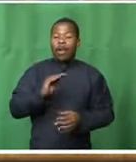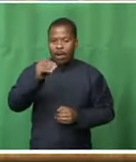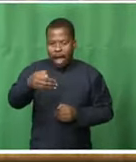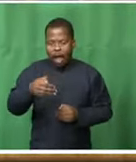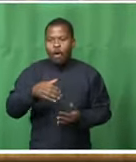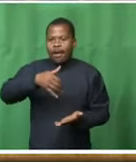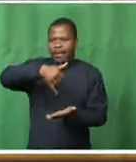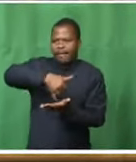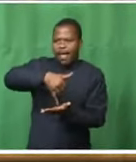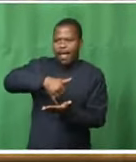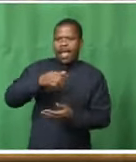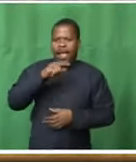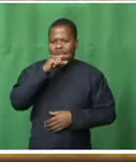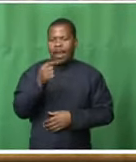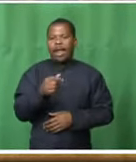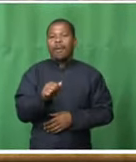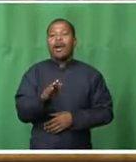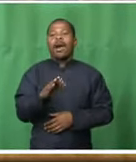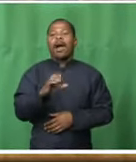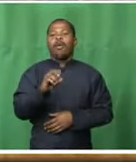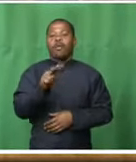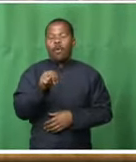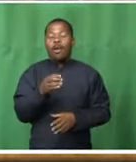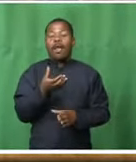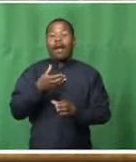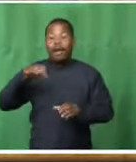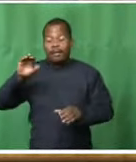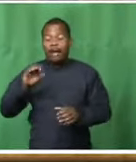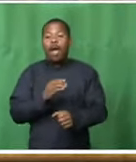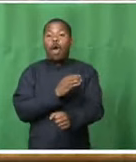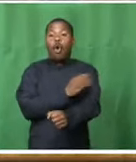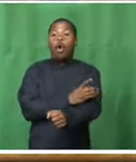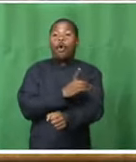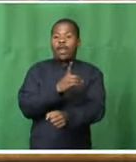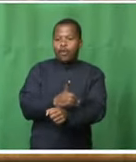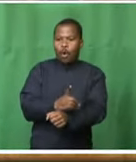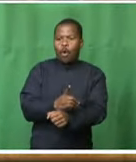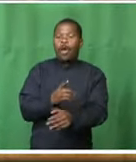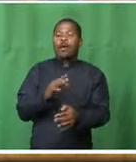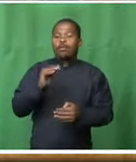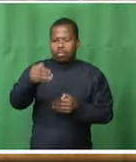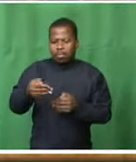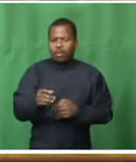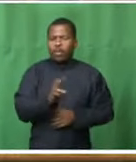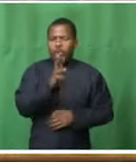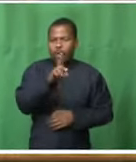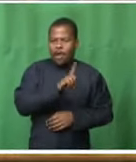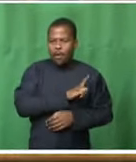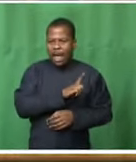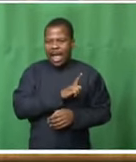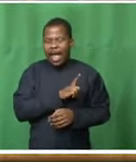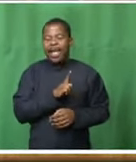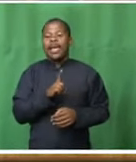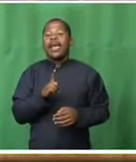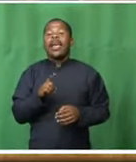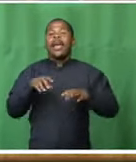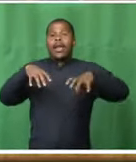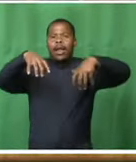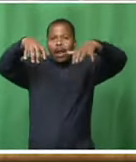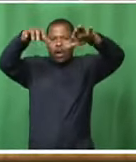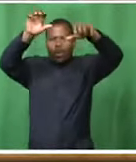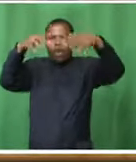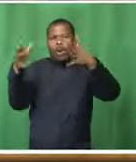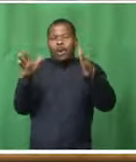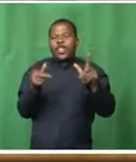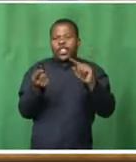Nations yeminyaka lotako lokubheke ukuthi ibanjwe le-iveni lase-Ivory Coast ichubekiselwe imbili ngesizafu sesimo